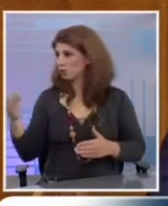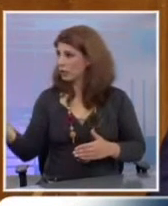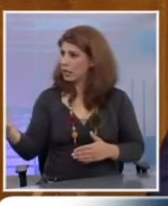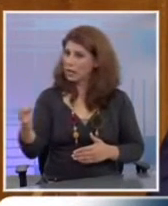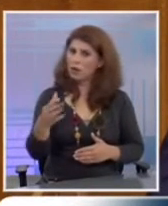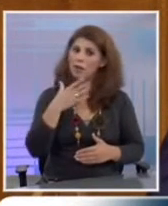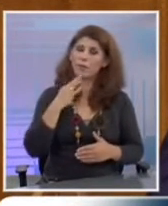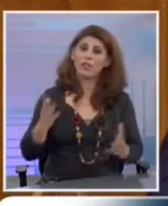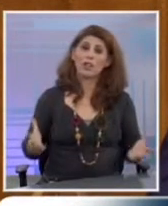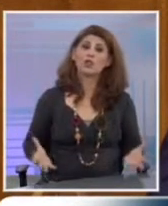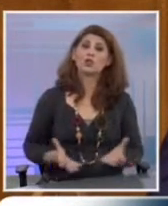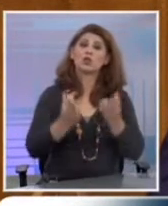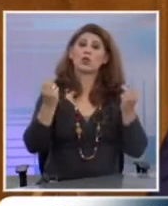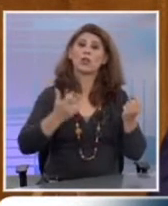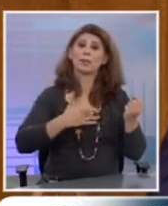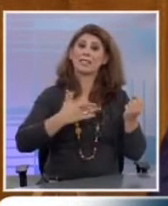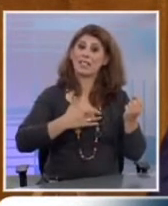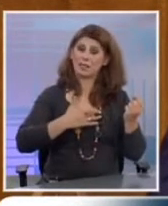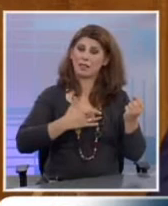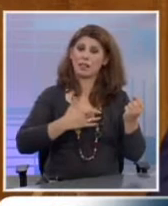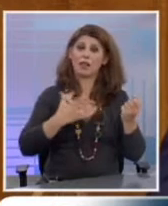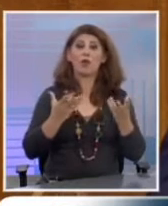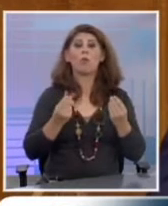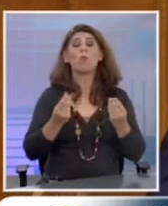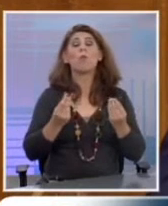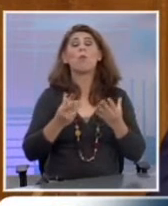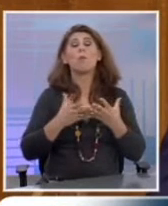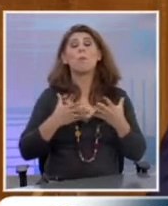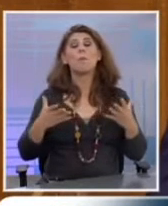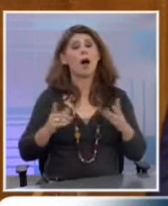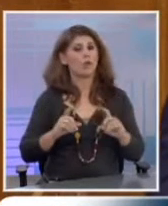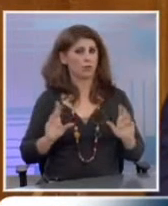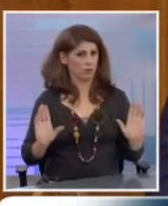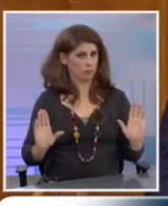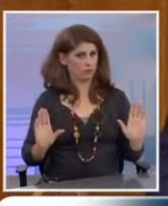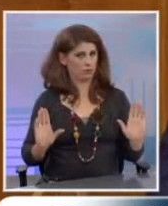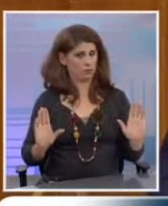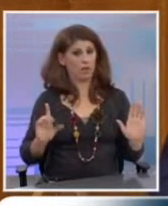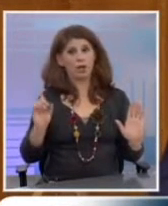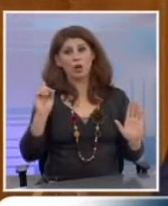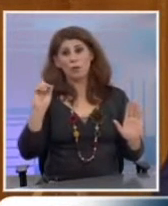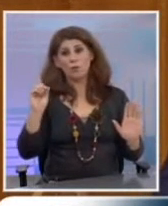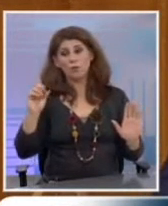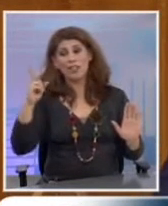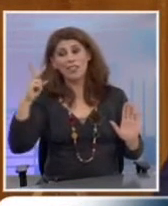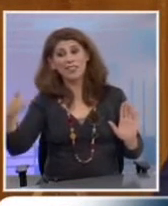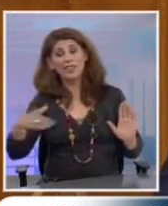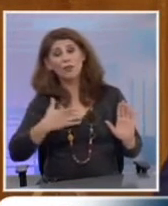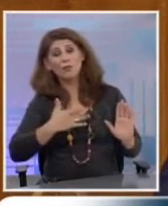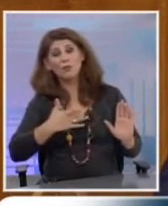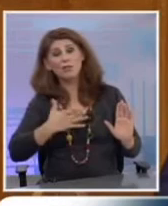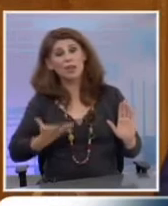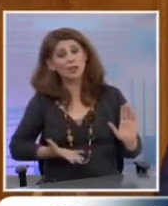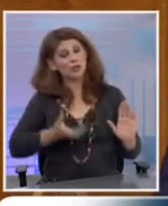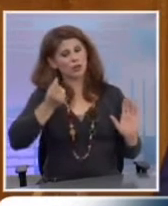η σωτηρία της ψυχής, όπως ξέρουμε όλοι, είναι πολύ μεγάλο πράγμα, ας ασχοληθούν με τη σωτηρία της δικής τους ψυχής